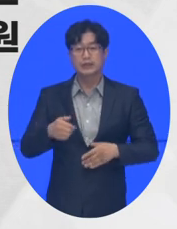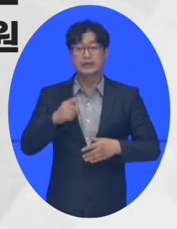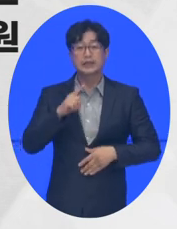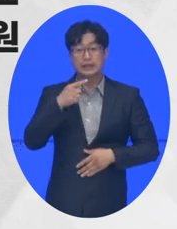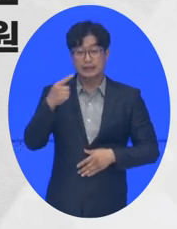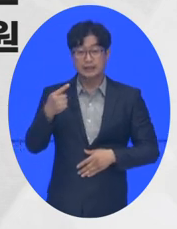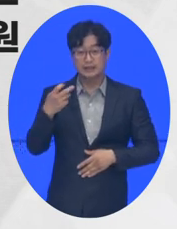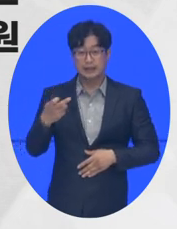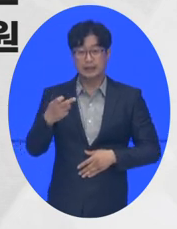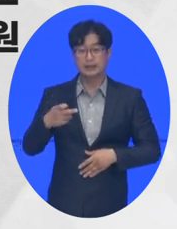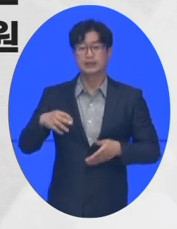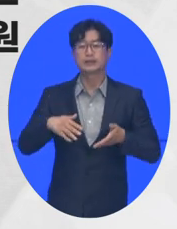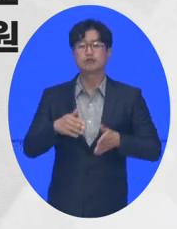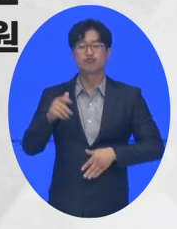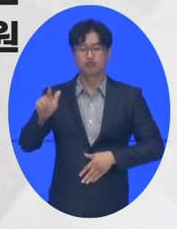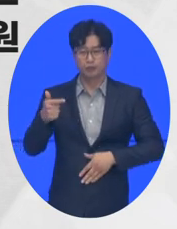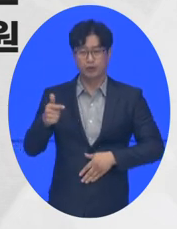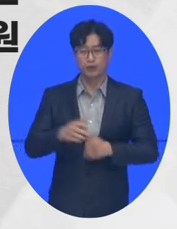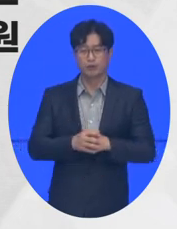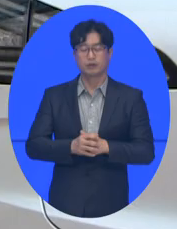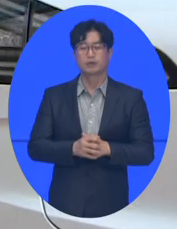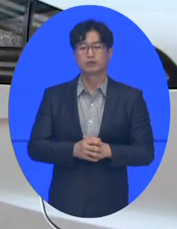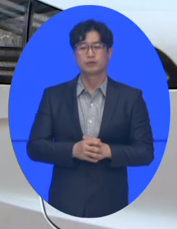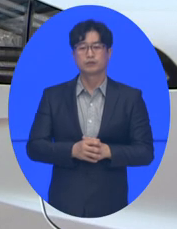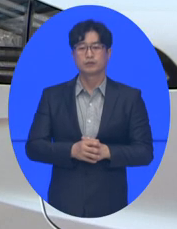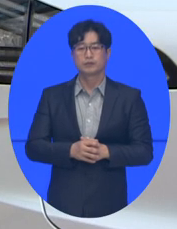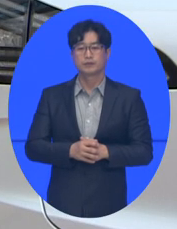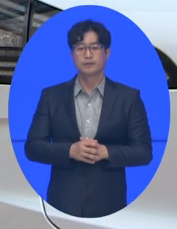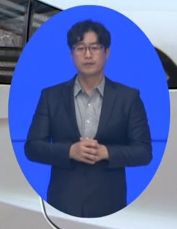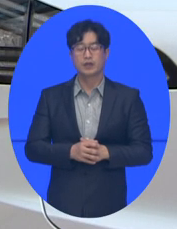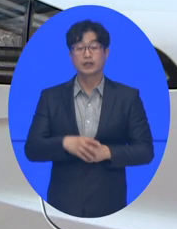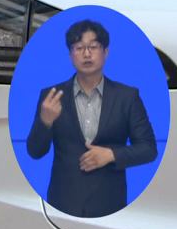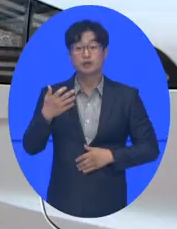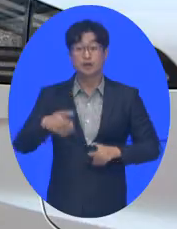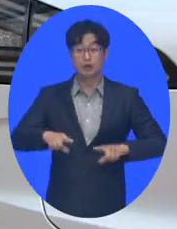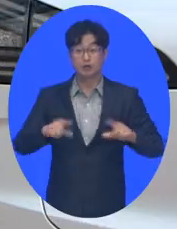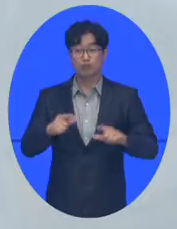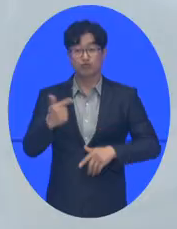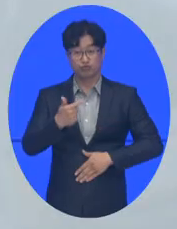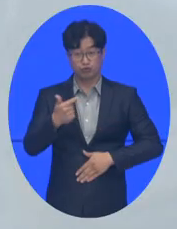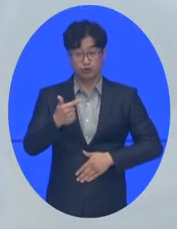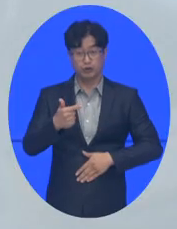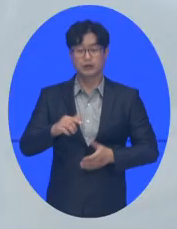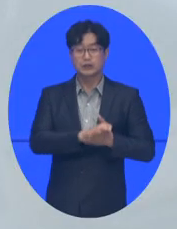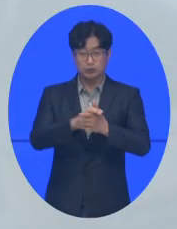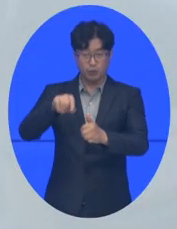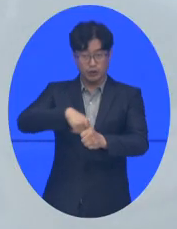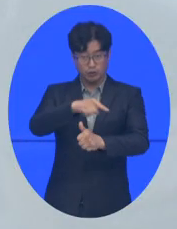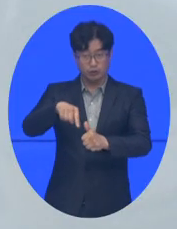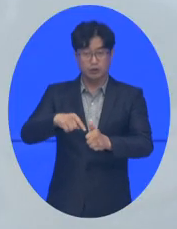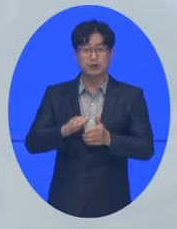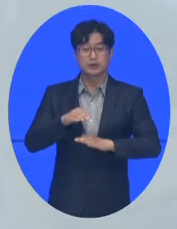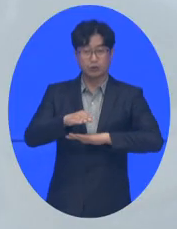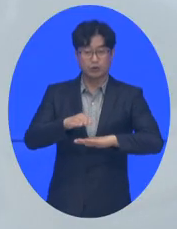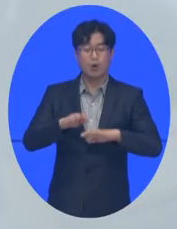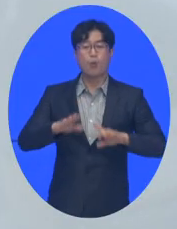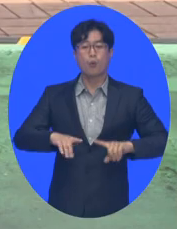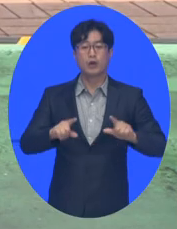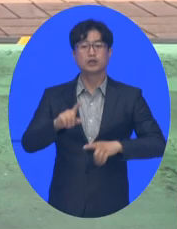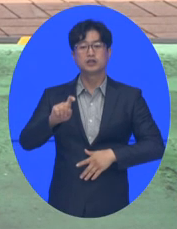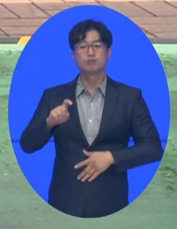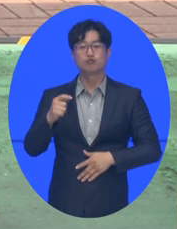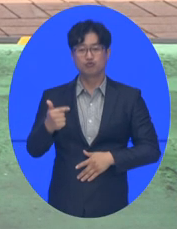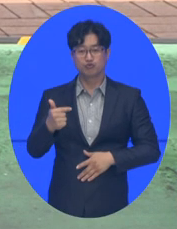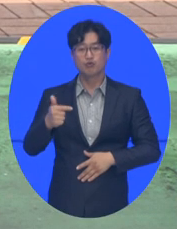600원에서 350원까지 부담이 줄어듭니다. 2018년 6천여 대에 불과했던 경기도 친환경차는 올해 약 16만